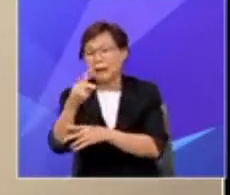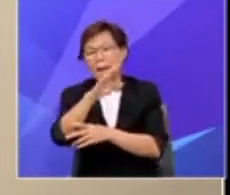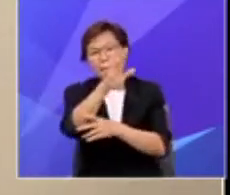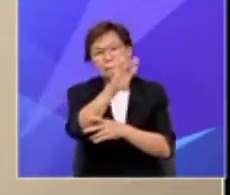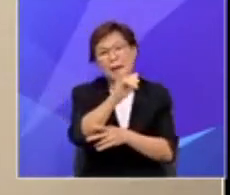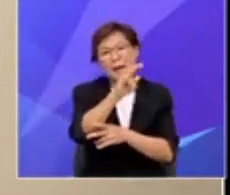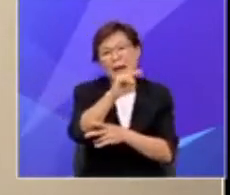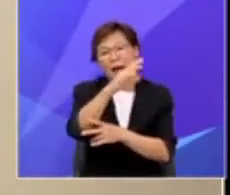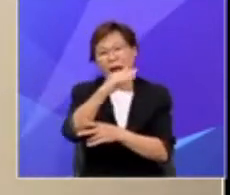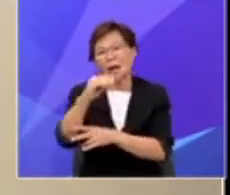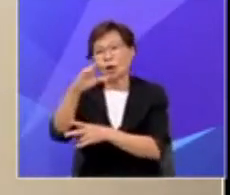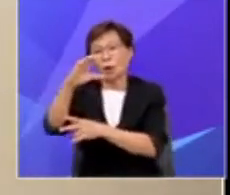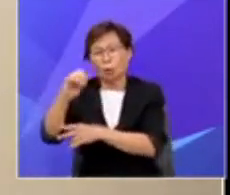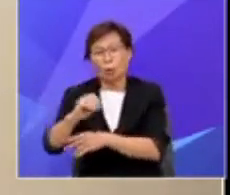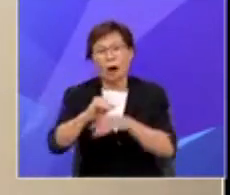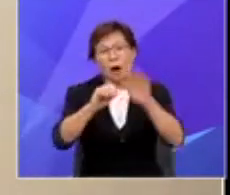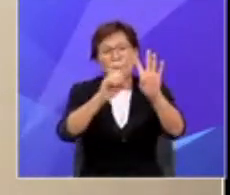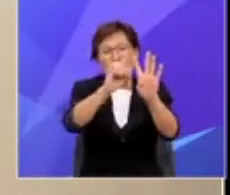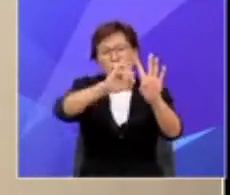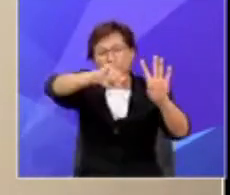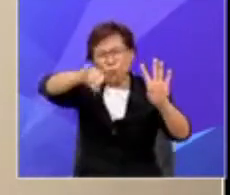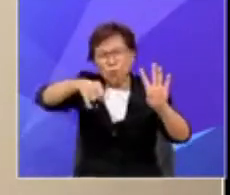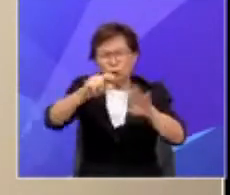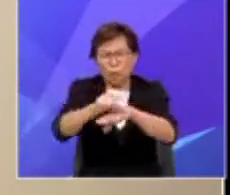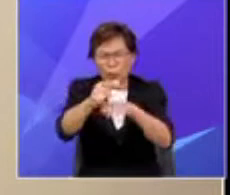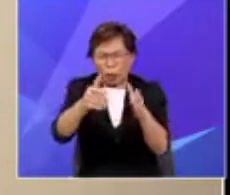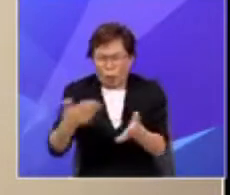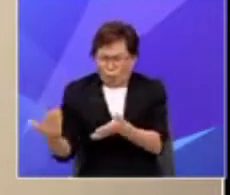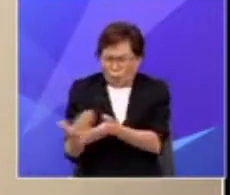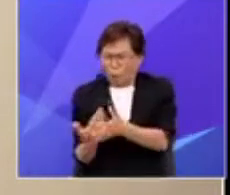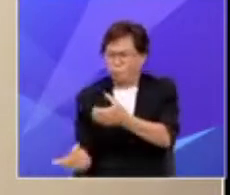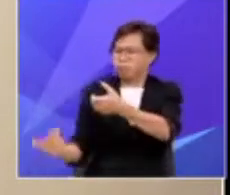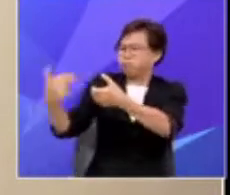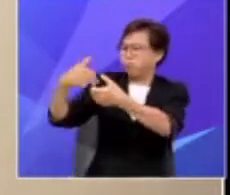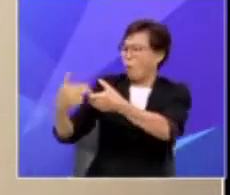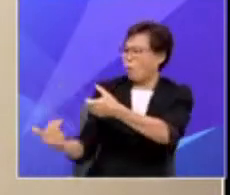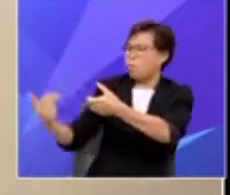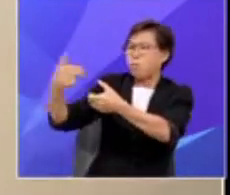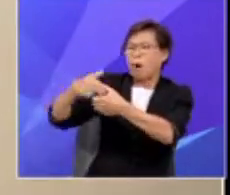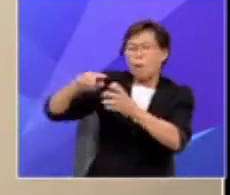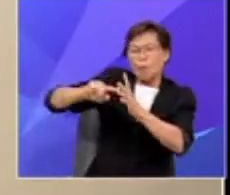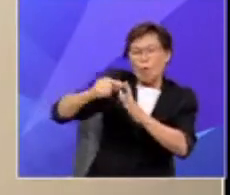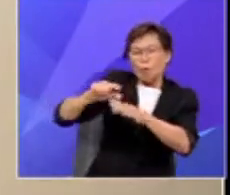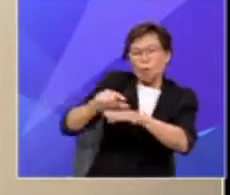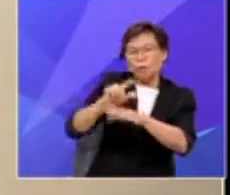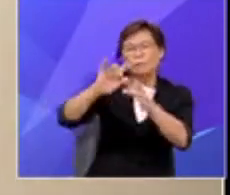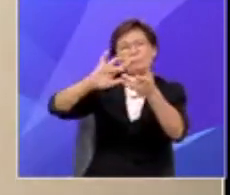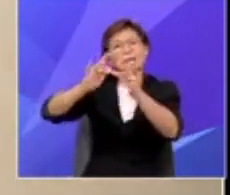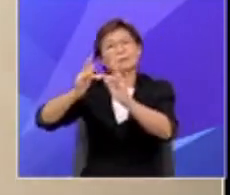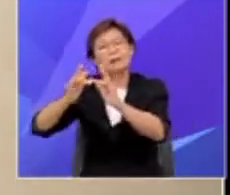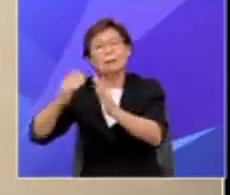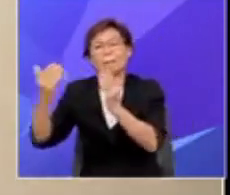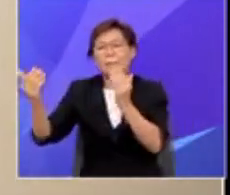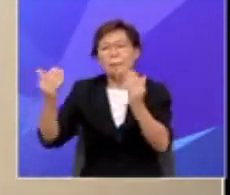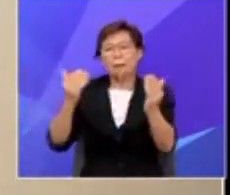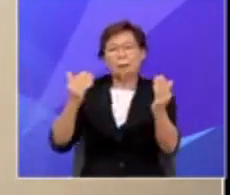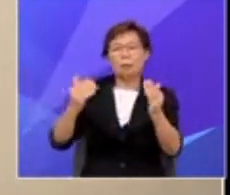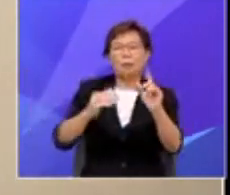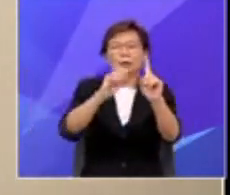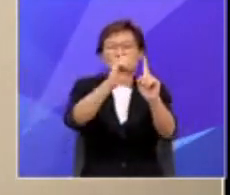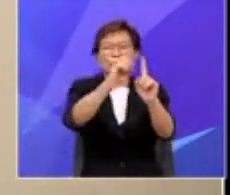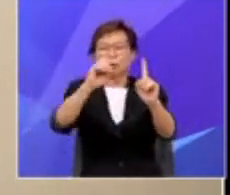40 juta pengguna baru telah menyertai ataupun ambulans menggunakan internet berbanding dengan